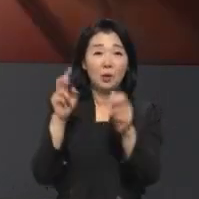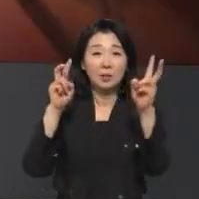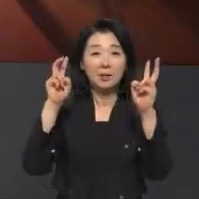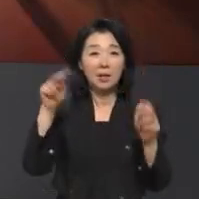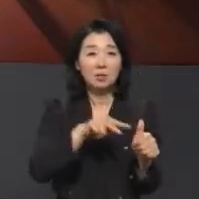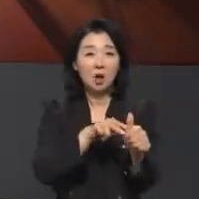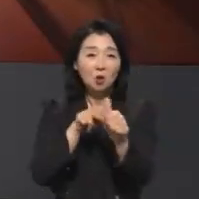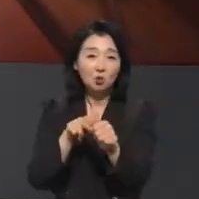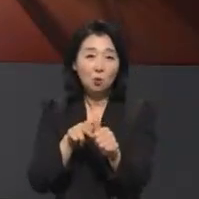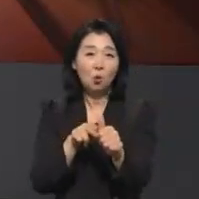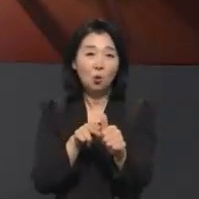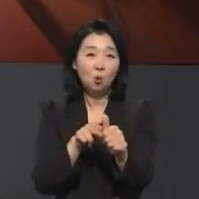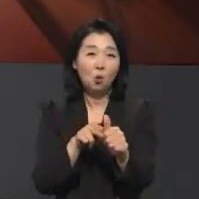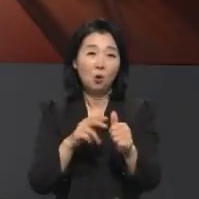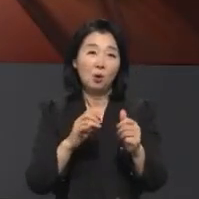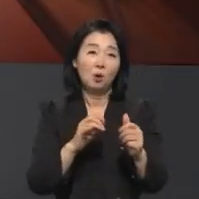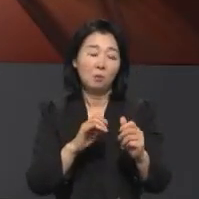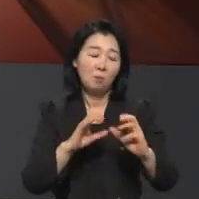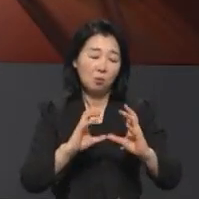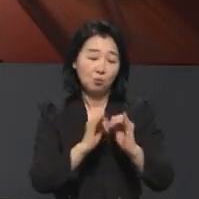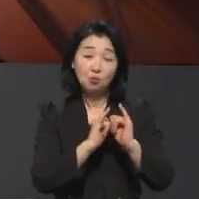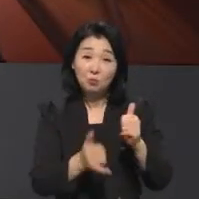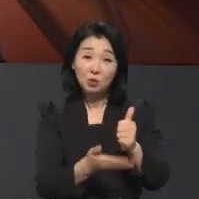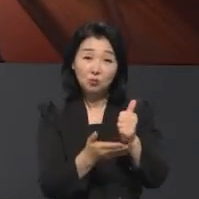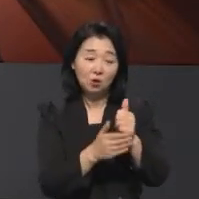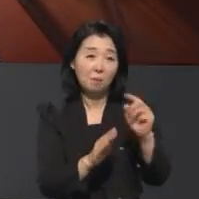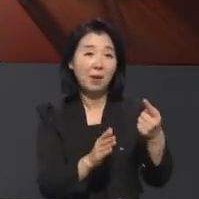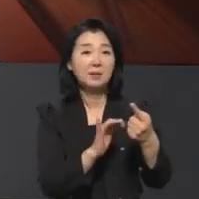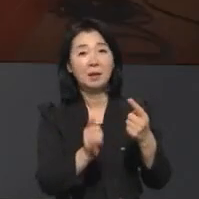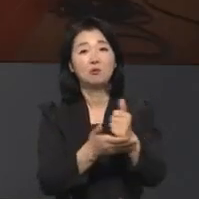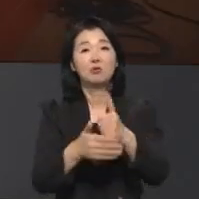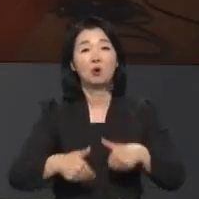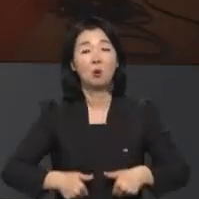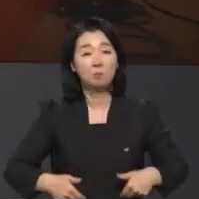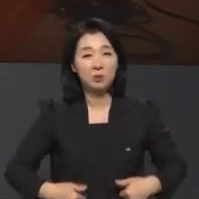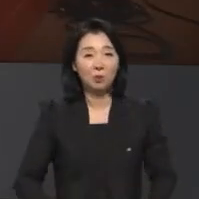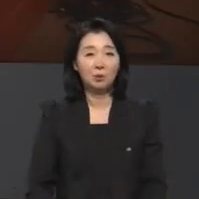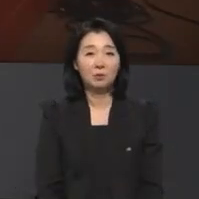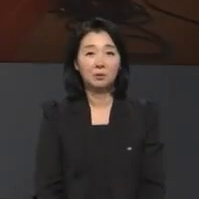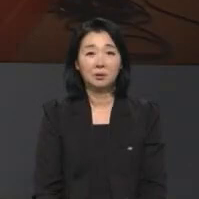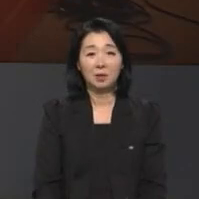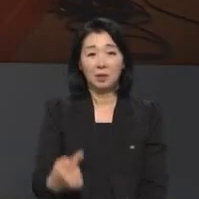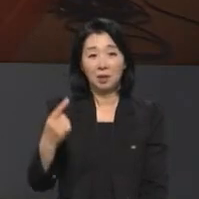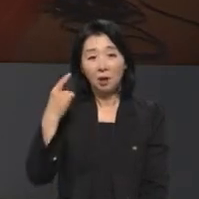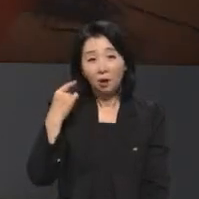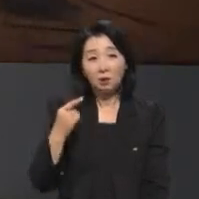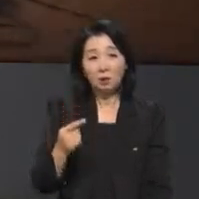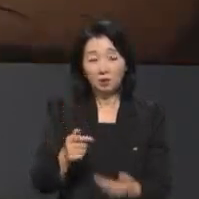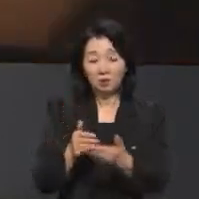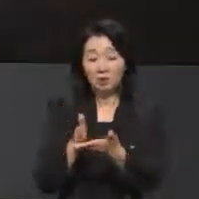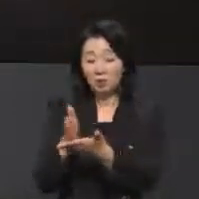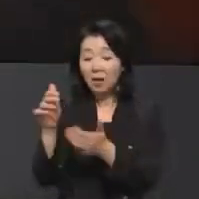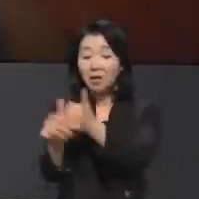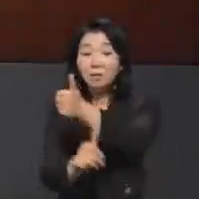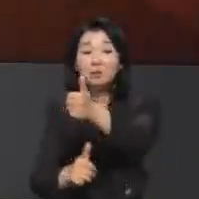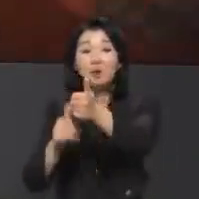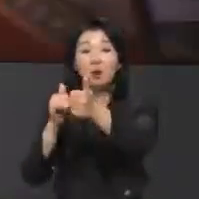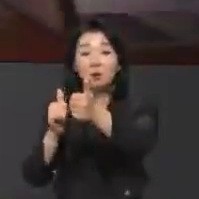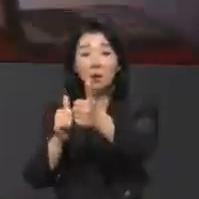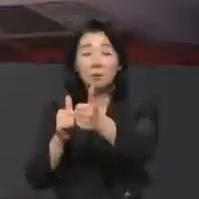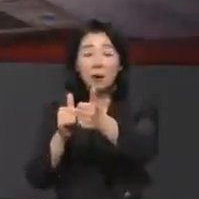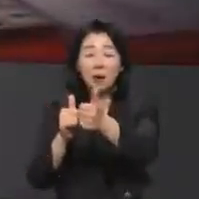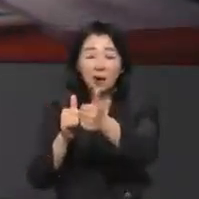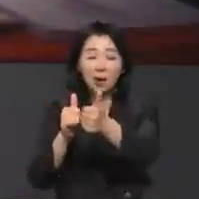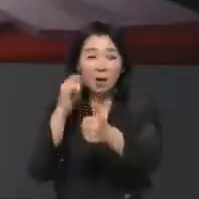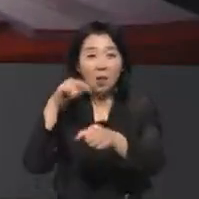추천하도록 하는 내용입니다. 이 다정회에서 자주 보여드리는 모습인데요. 어제 소관상임인 과방위 전체회의에서 여당 의원들이